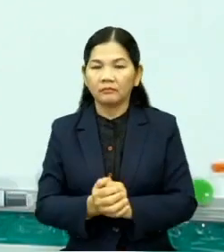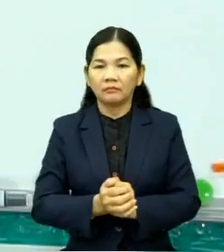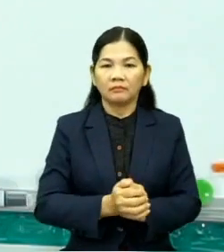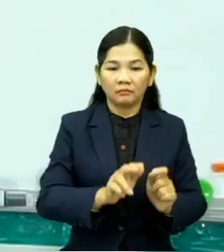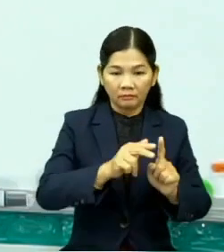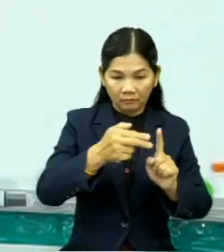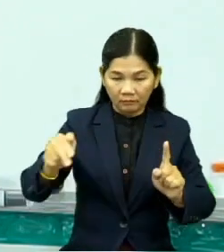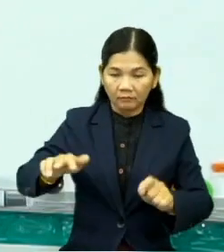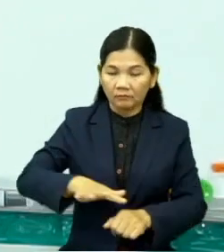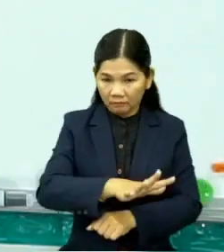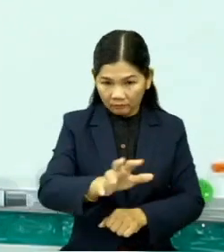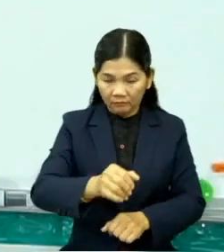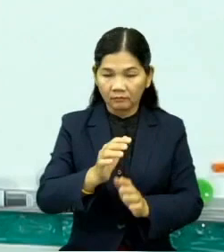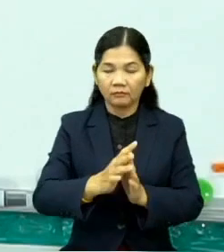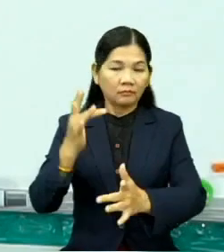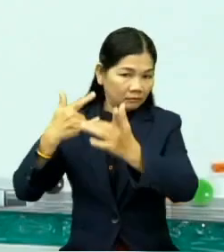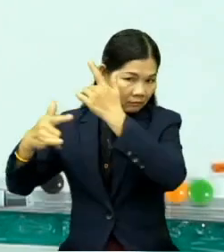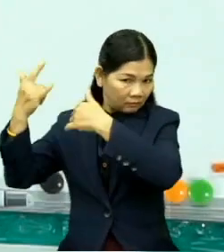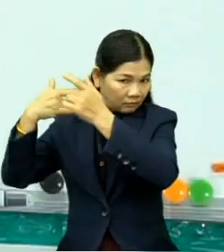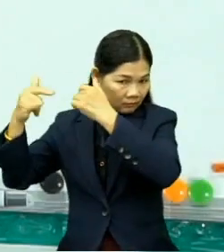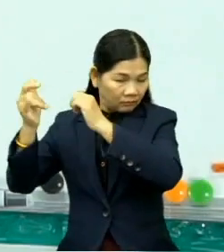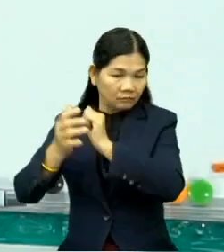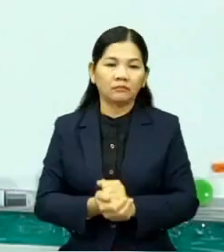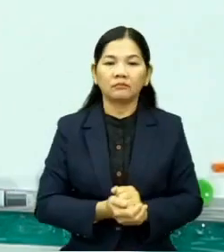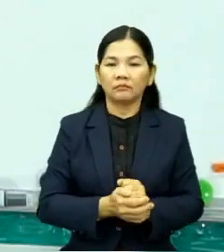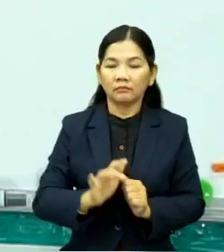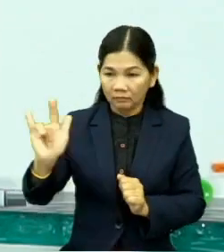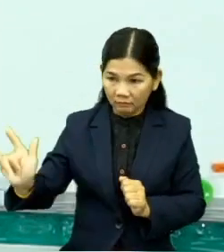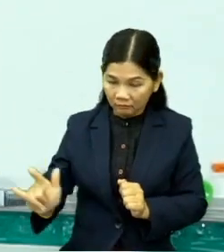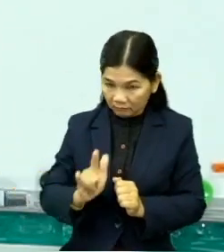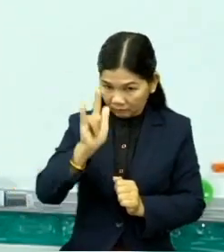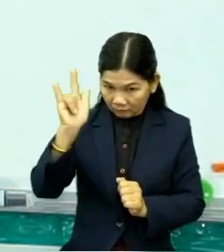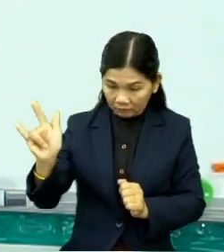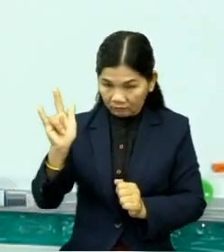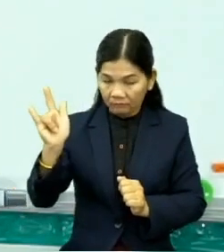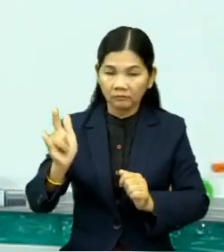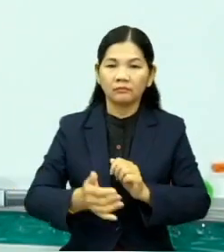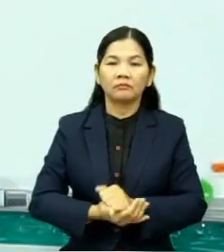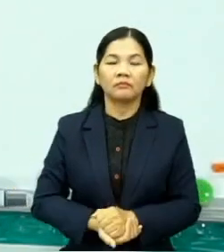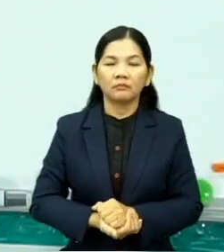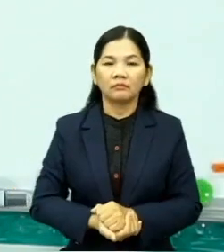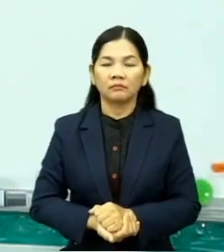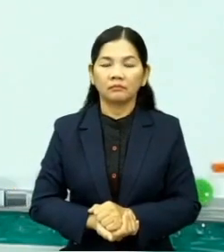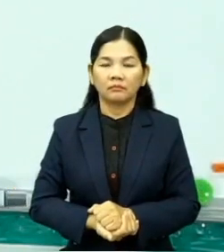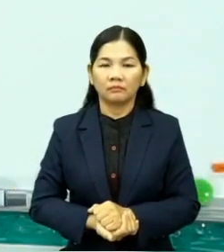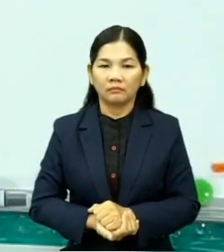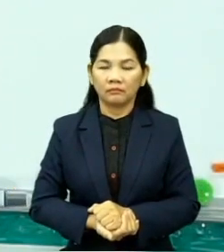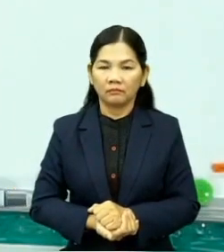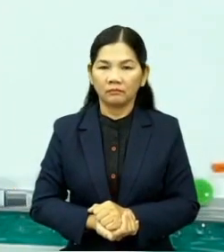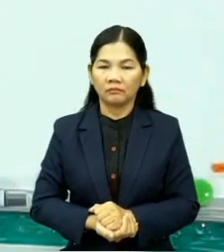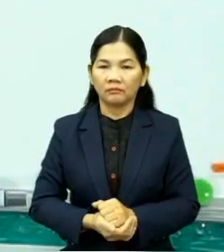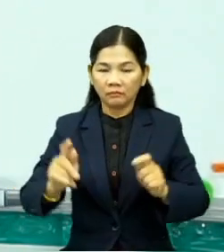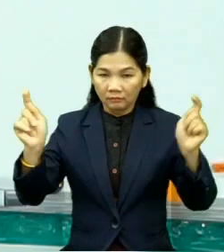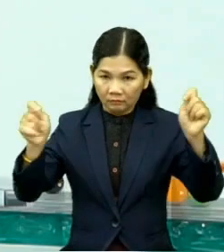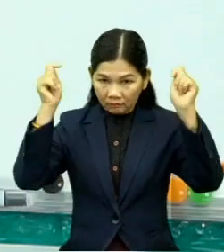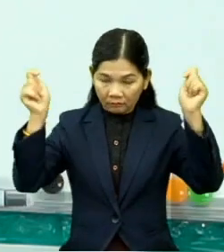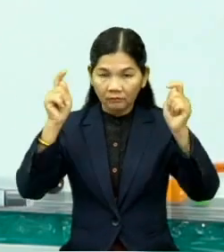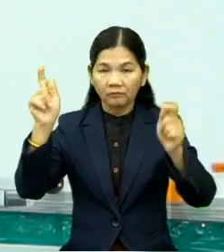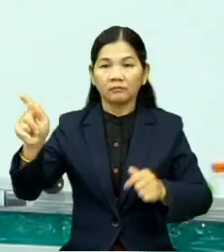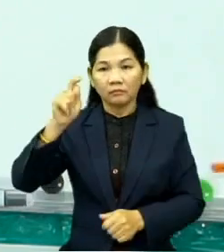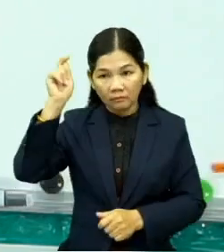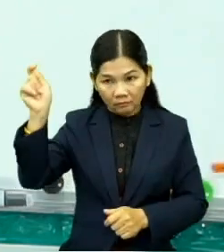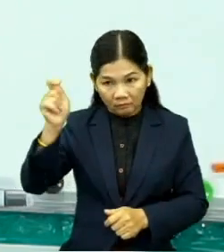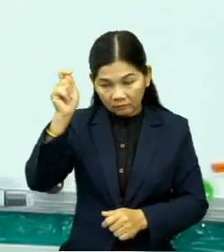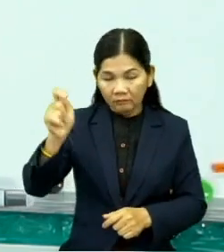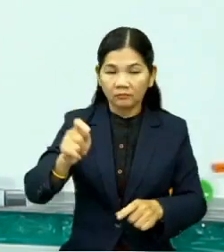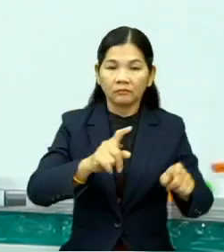ភ្លេងខ្មែរបុរាណគេយកទៅប្រើប្រាស់ក្នុងពិធីបុណ្យផ្សេ